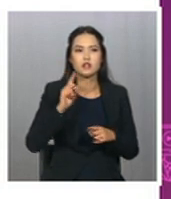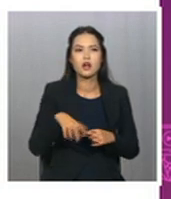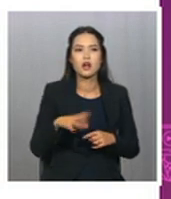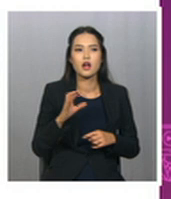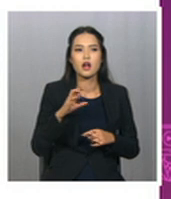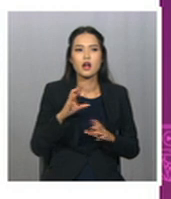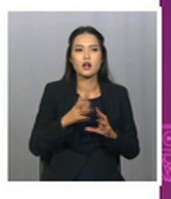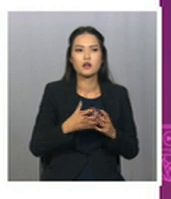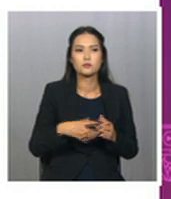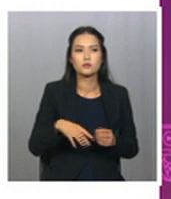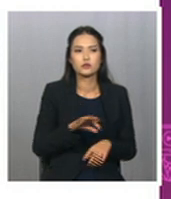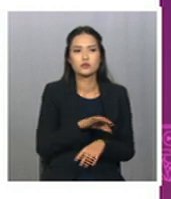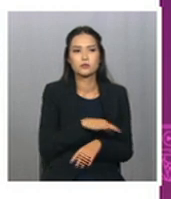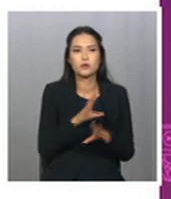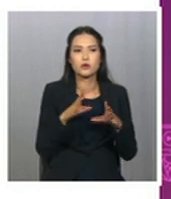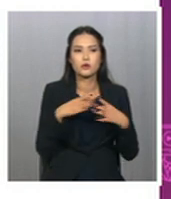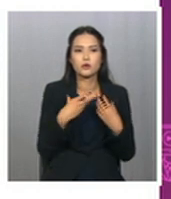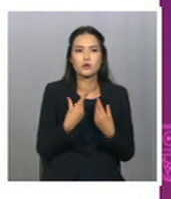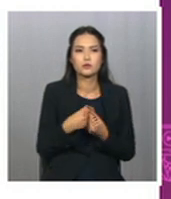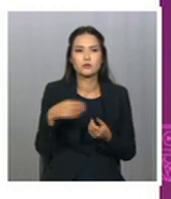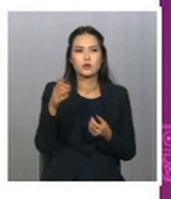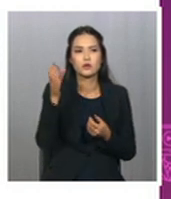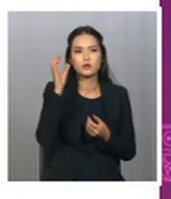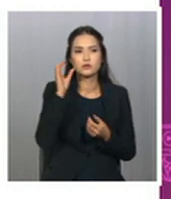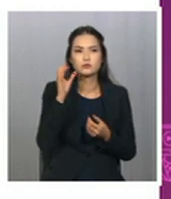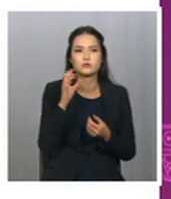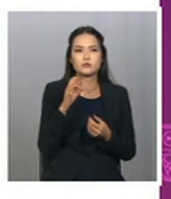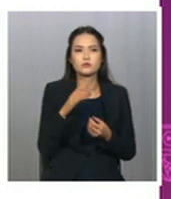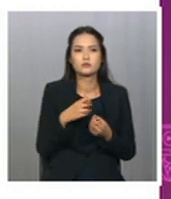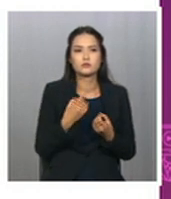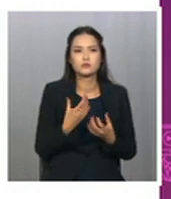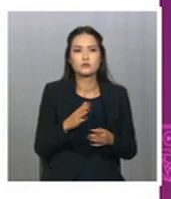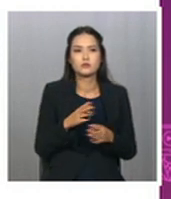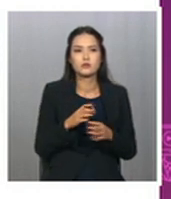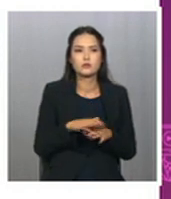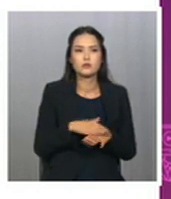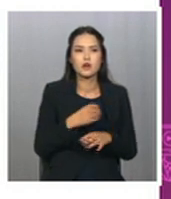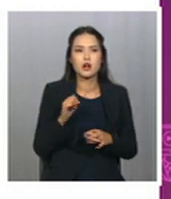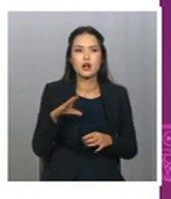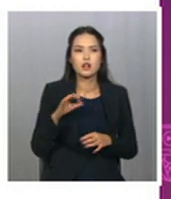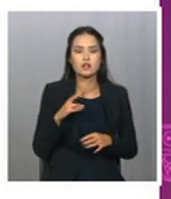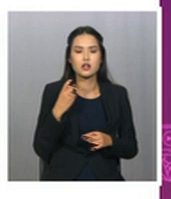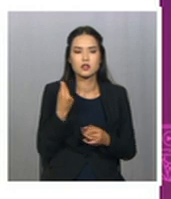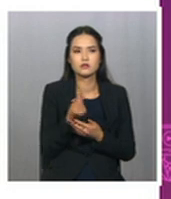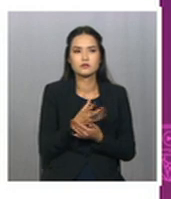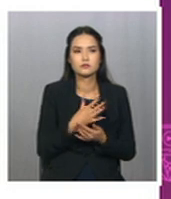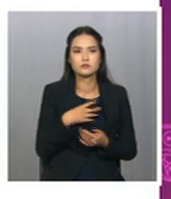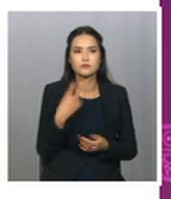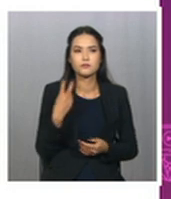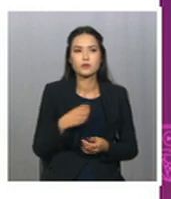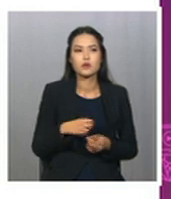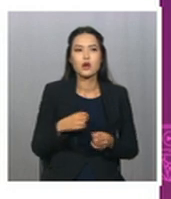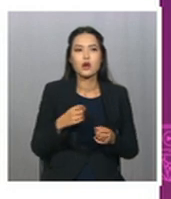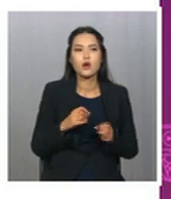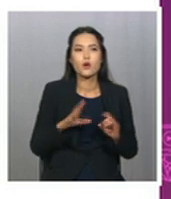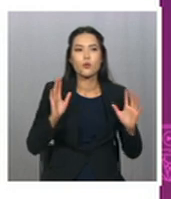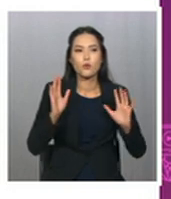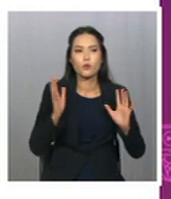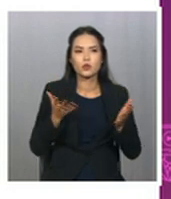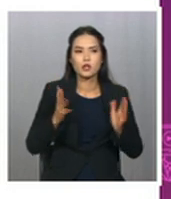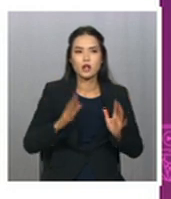отбасылық ғұмырын мейлінше дәл, айқын, адал бейнелейді. Екінші ерекшелігі, оқиғалар